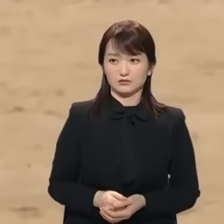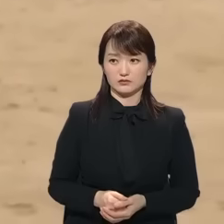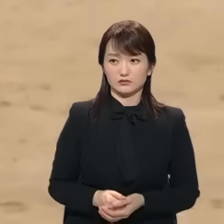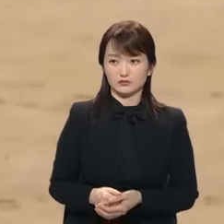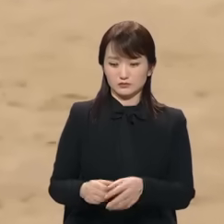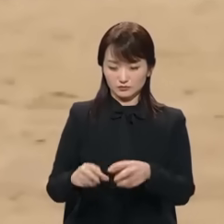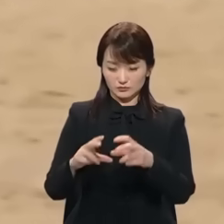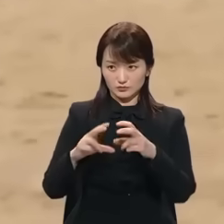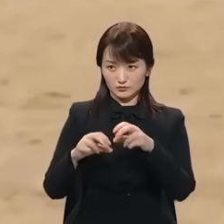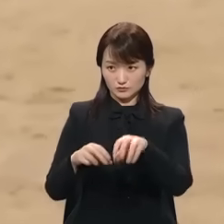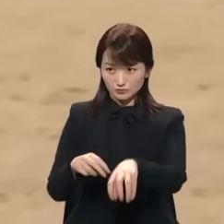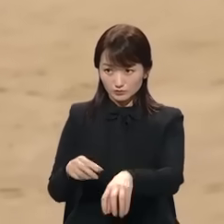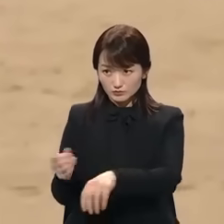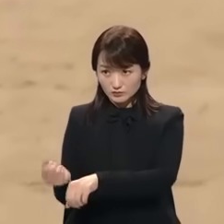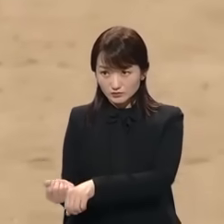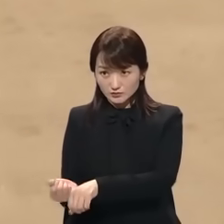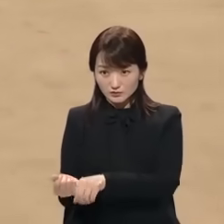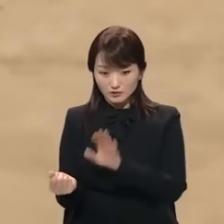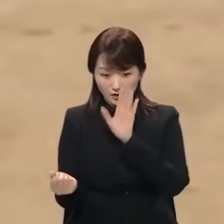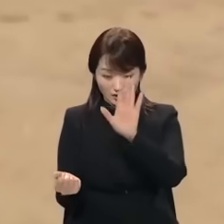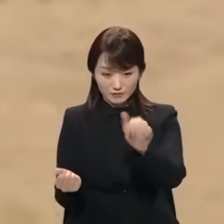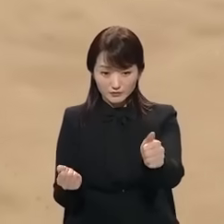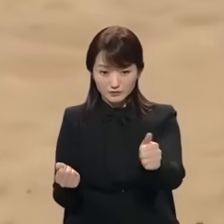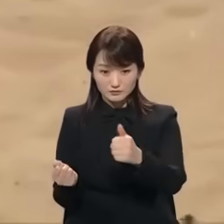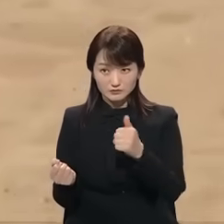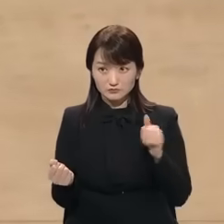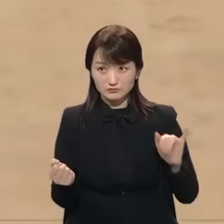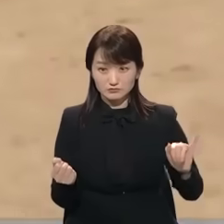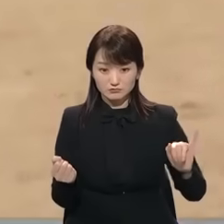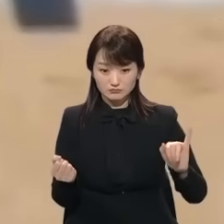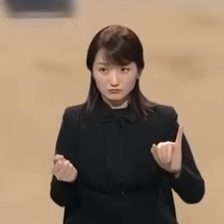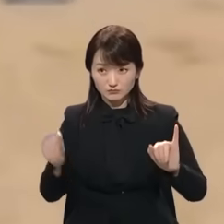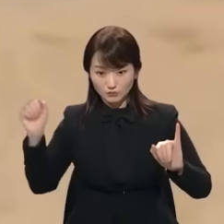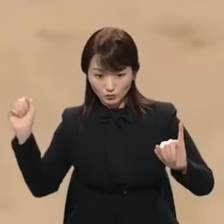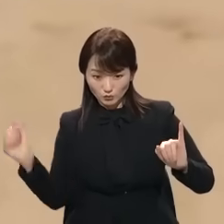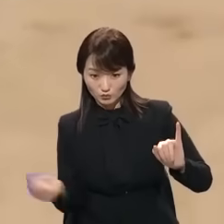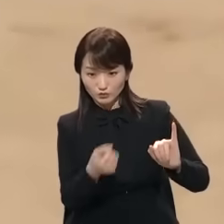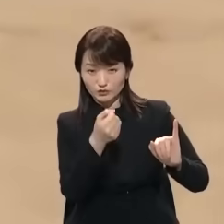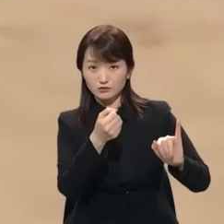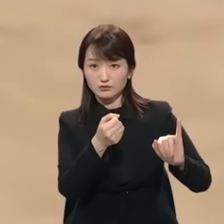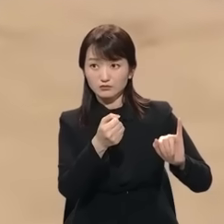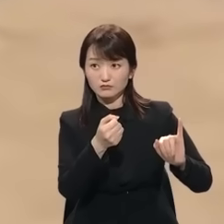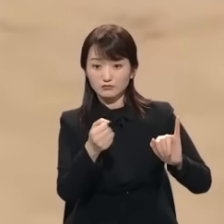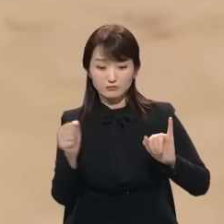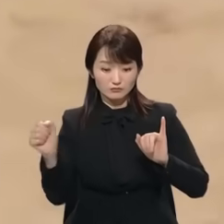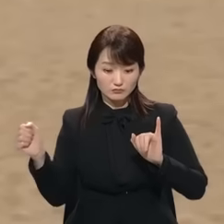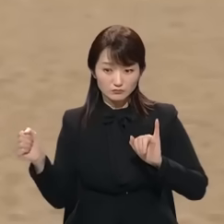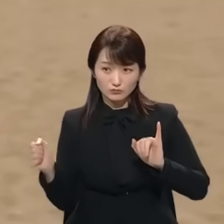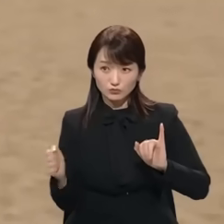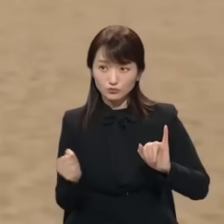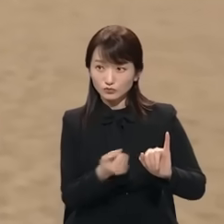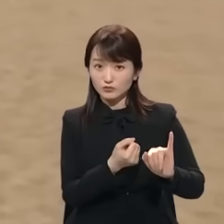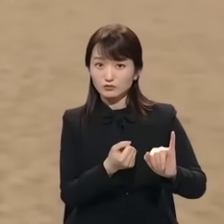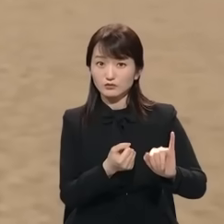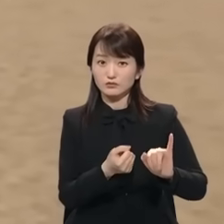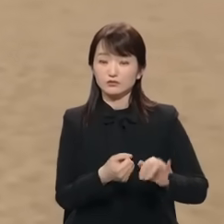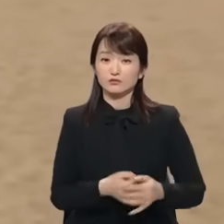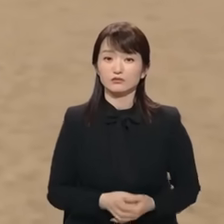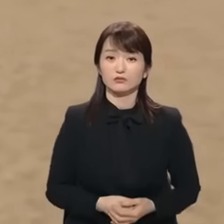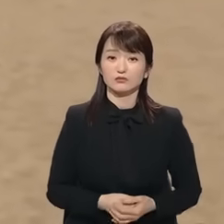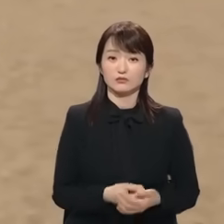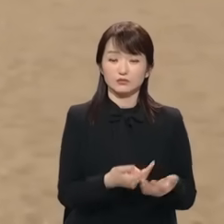공 났어 자 아이고 세상의 정면에 사람 지나가네 그래도 골프채는 휙 어 지나가는지 말든지 휙 휘두릅니다 세상에